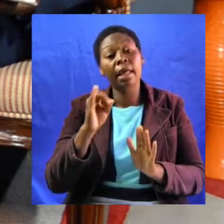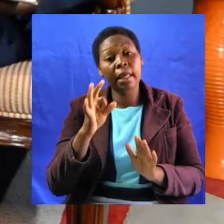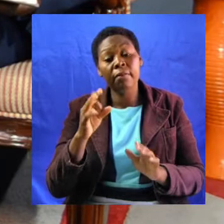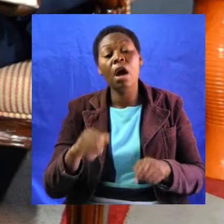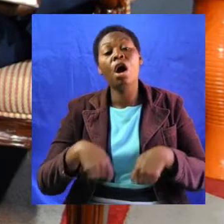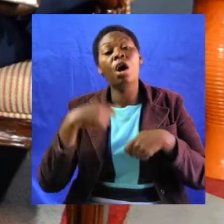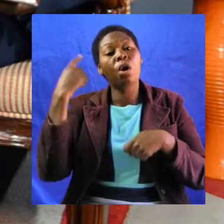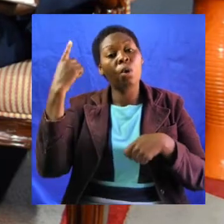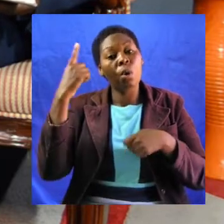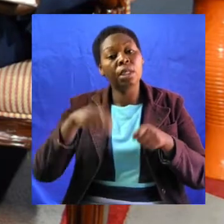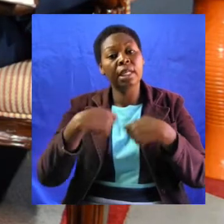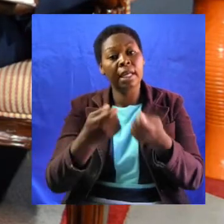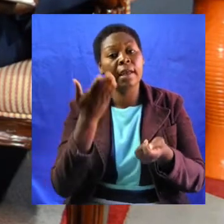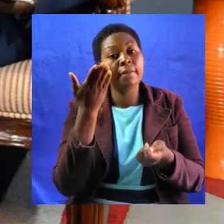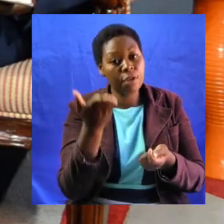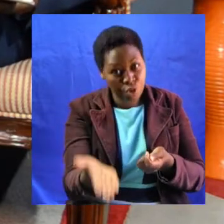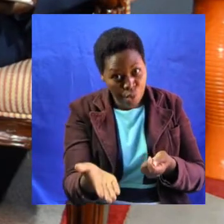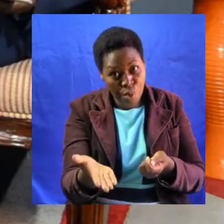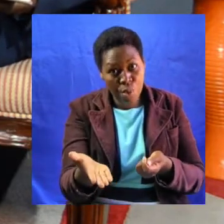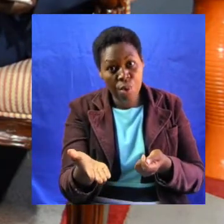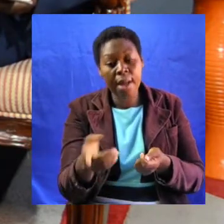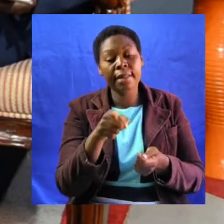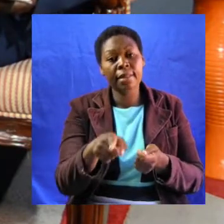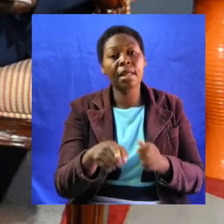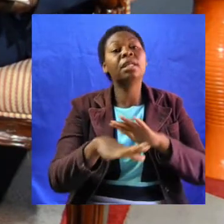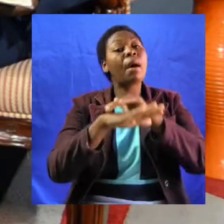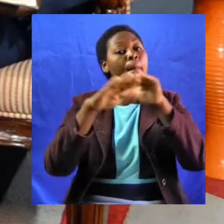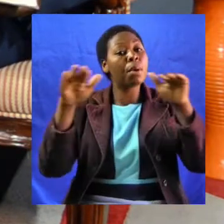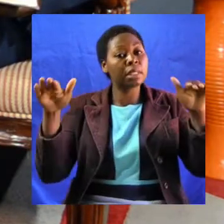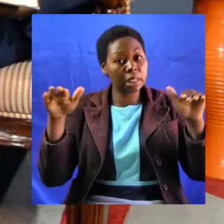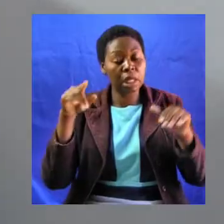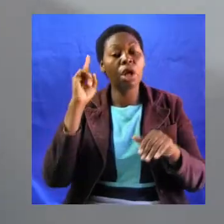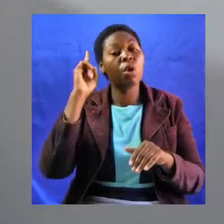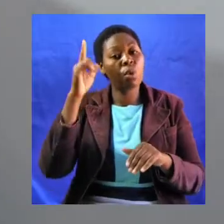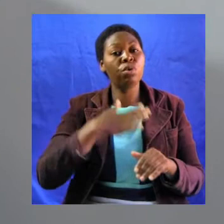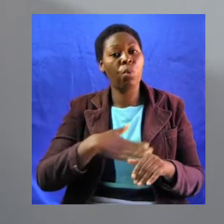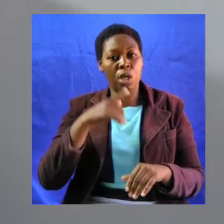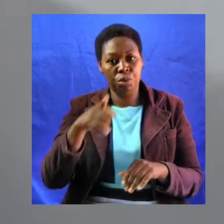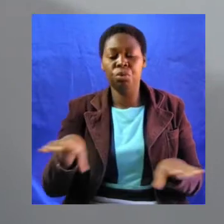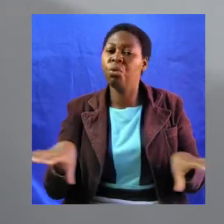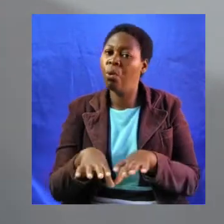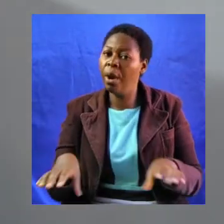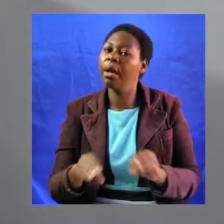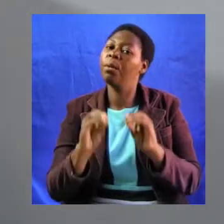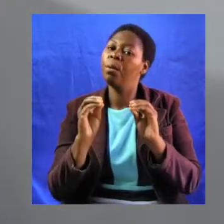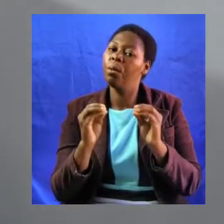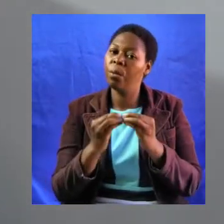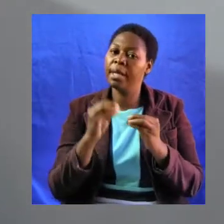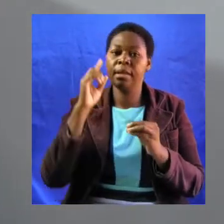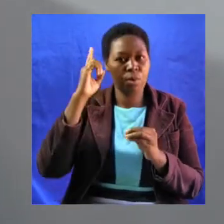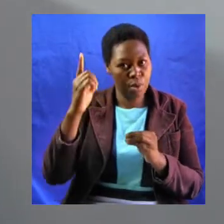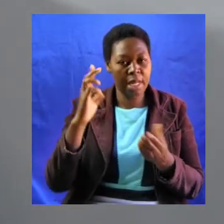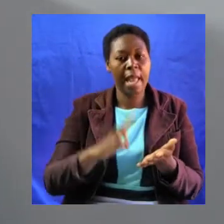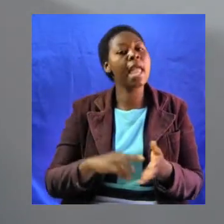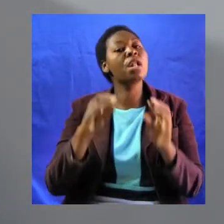Mwari vanocherechedza ende vane shungu dzekuti mushande pamwe chete. Exactly. Panapa muri kuona kuti Cyrus anga asiri muKristu. Vanga